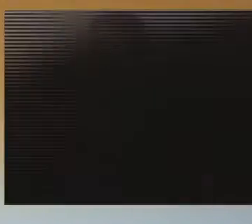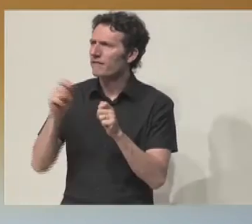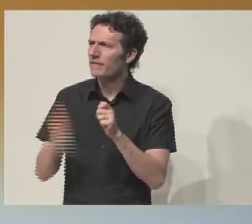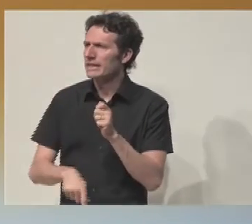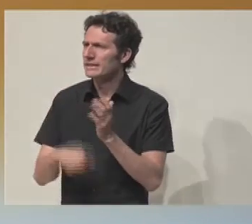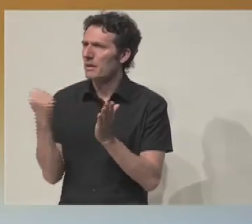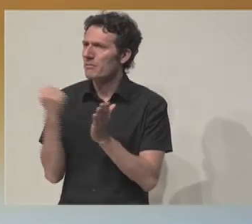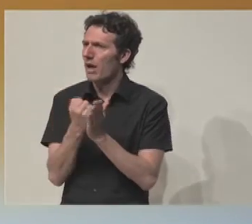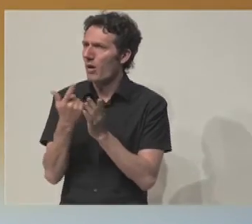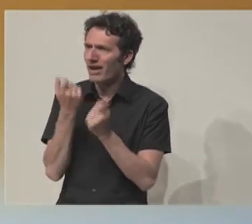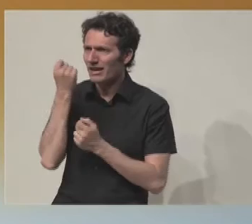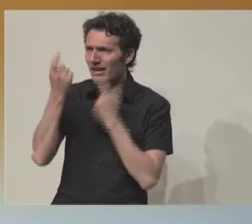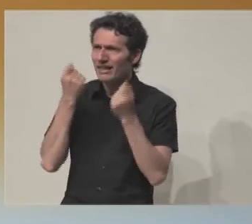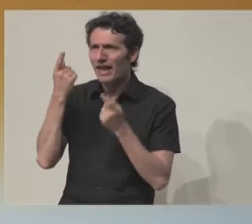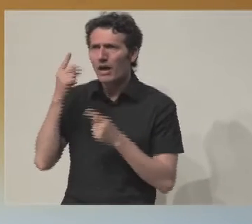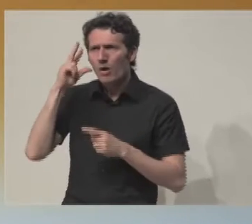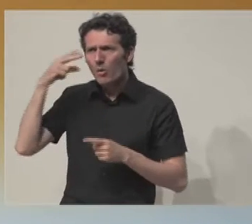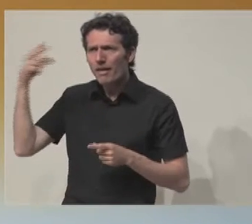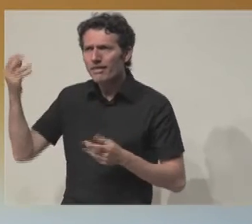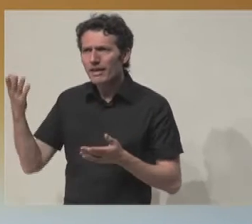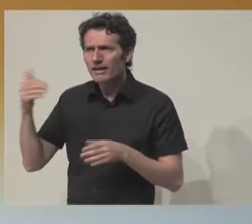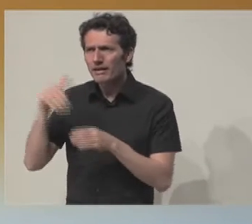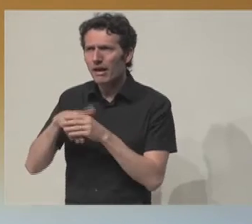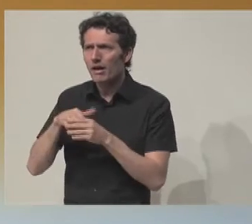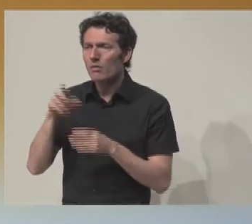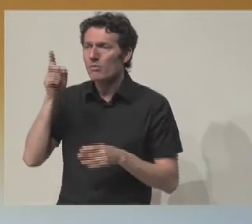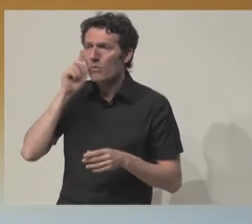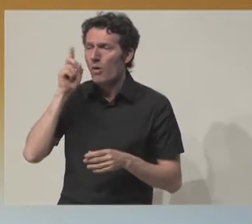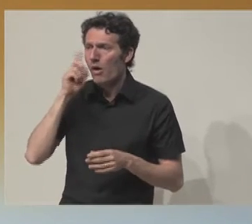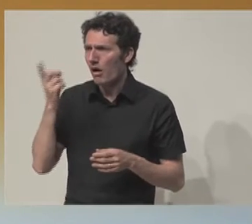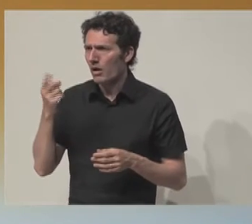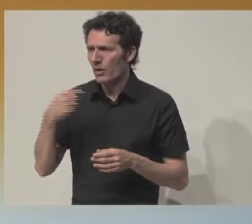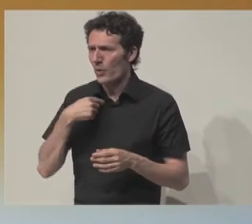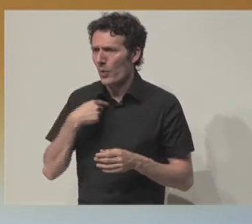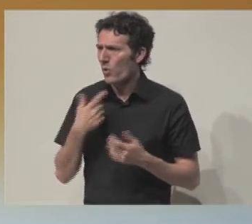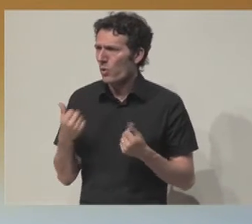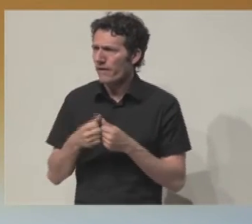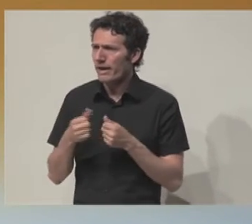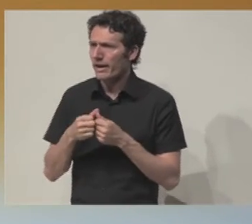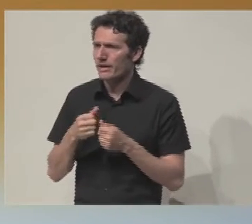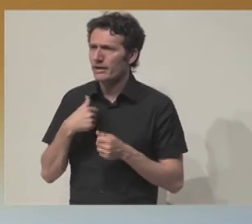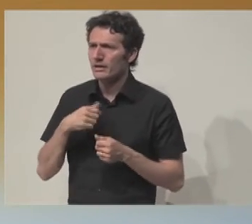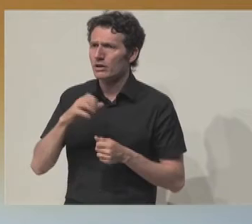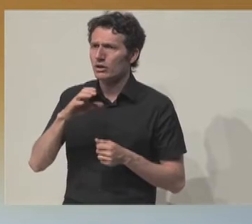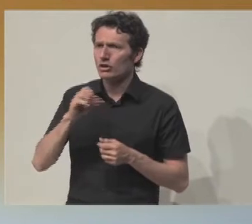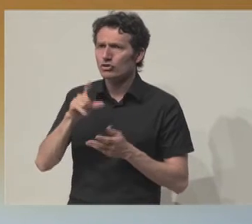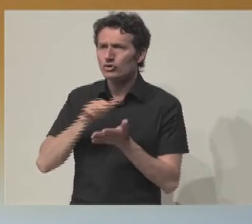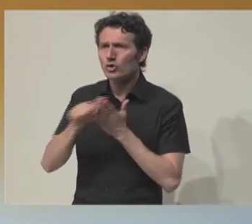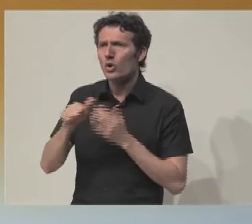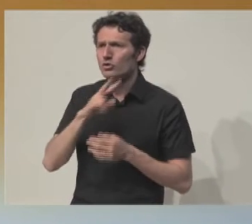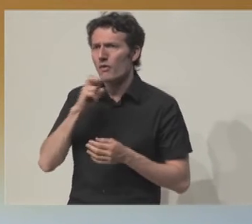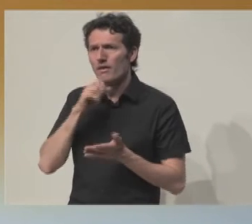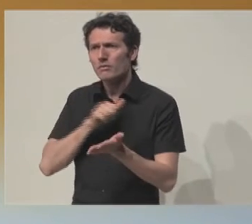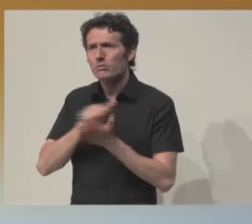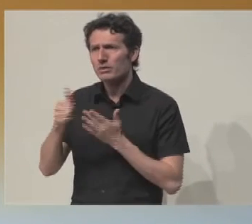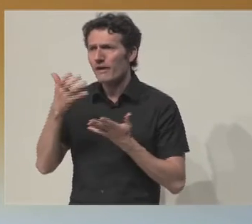l'idée de l'humanité puisque nous avons par la shoah par la décision